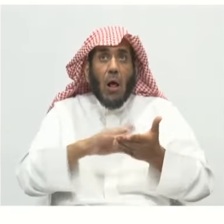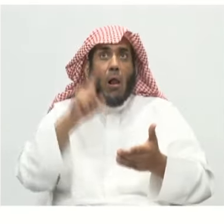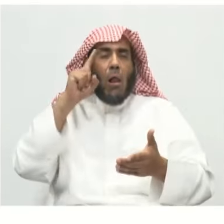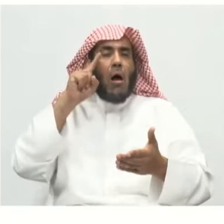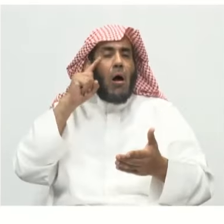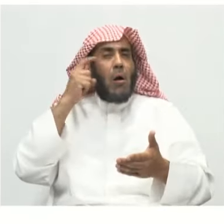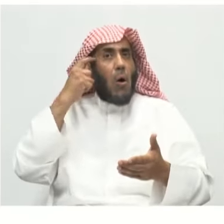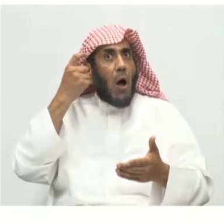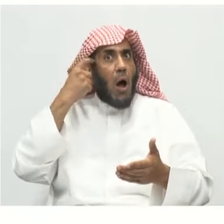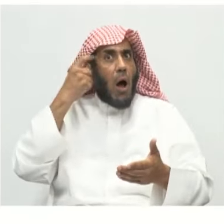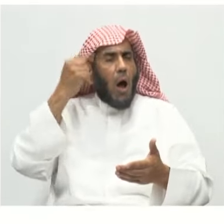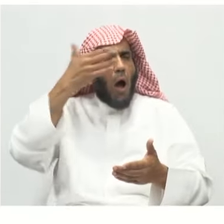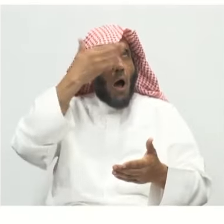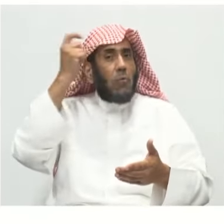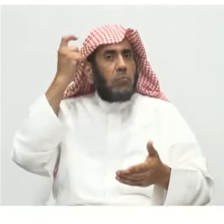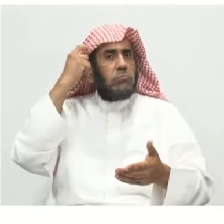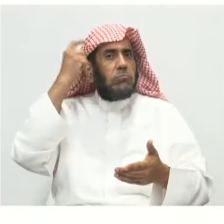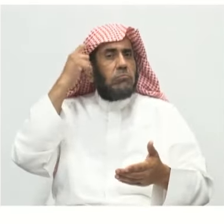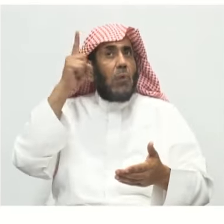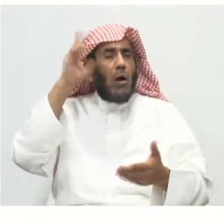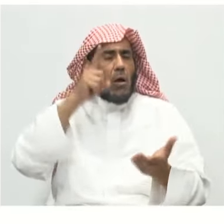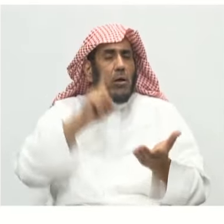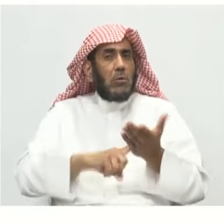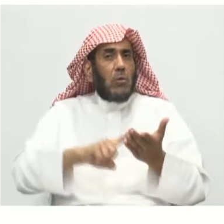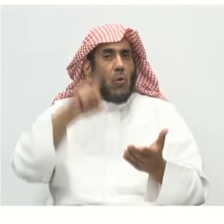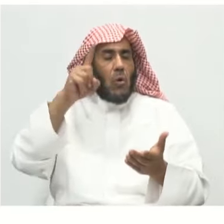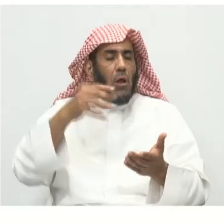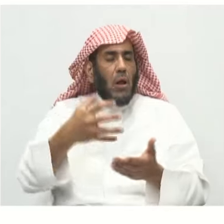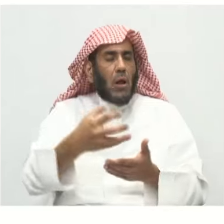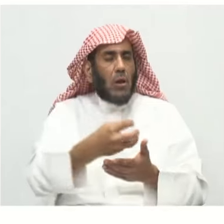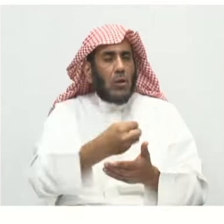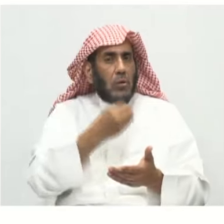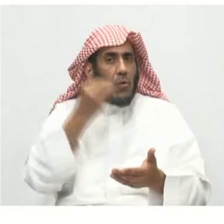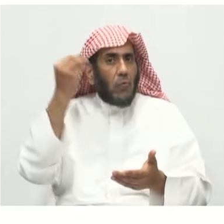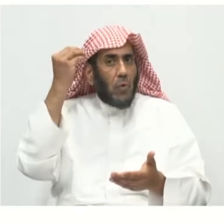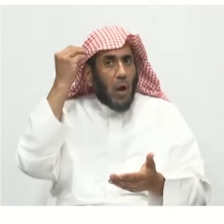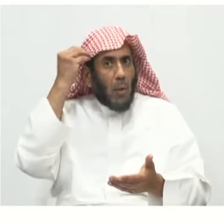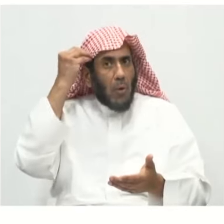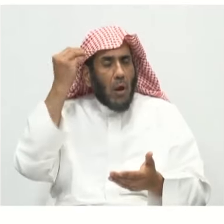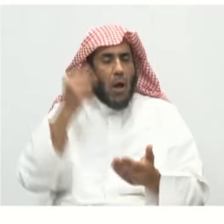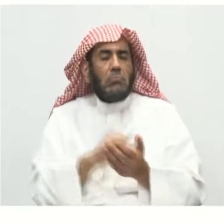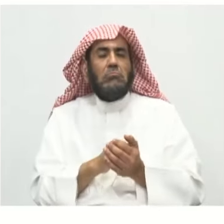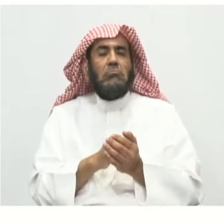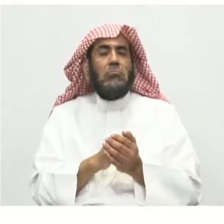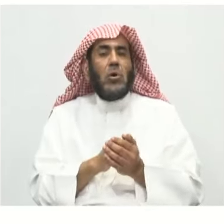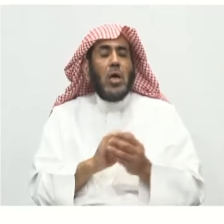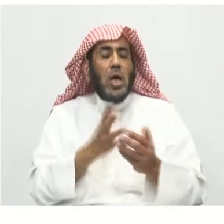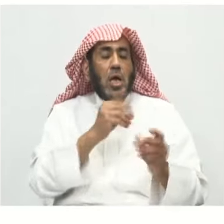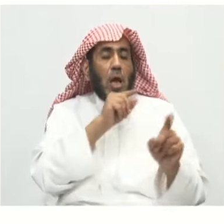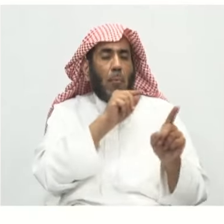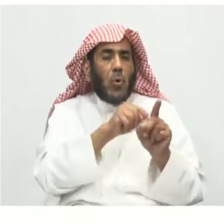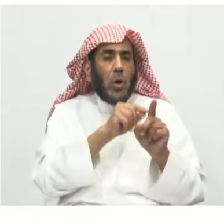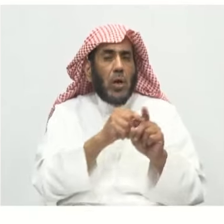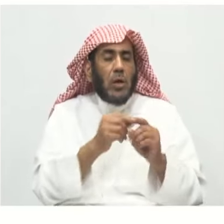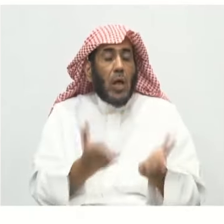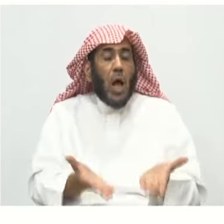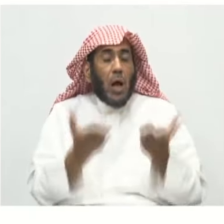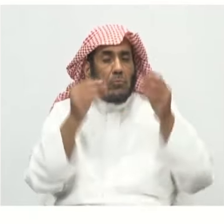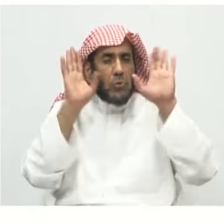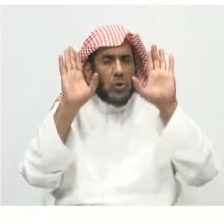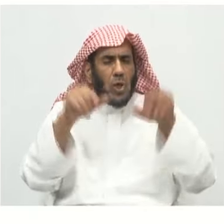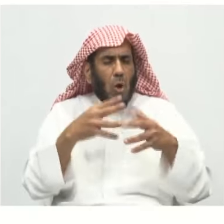بها الله ان الله لطيف خبير يا بني اقم الصلاه